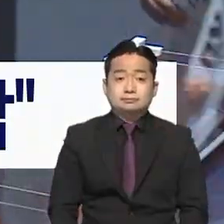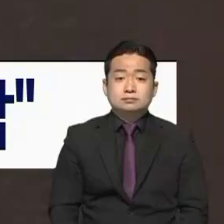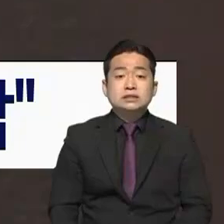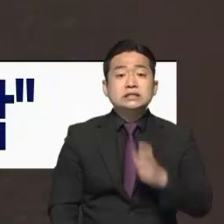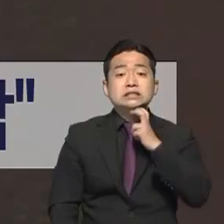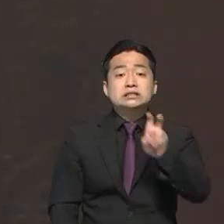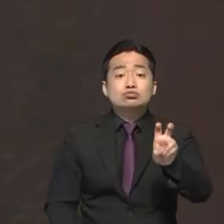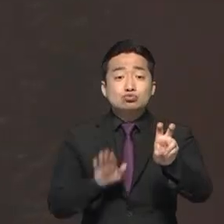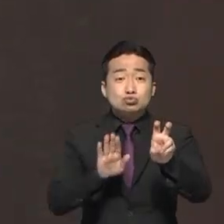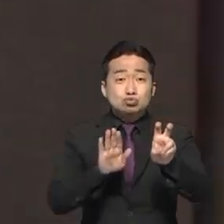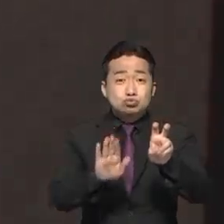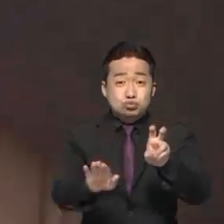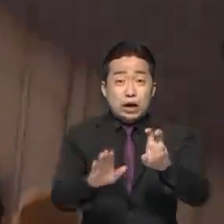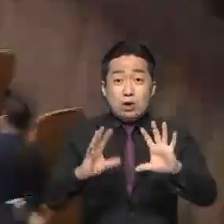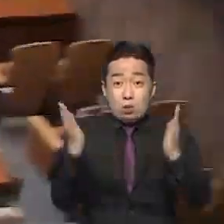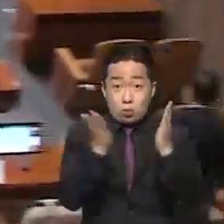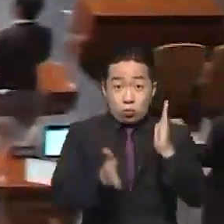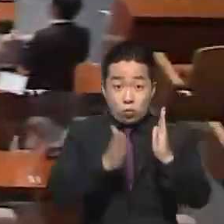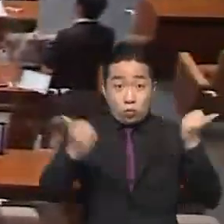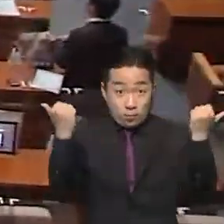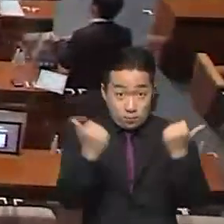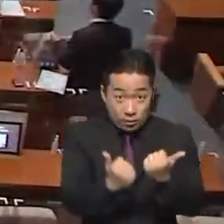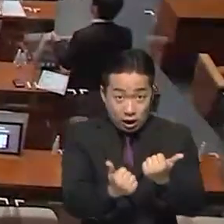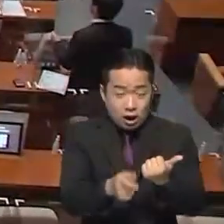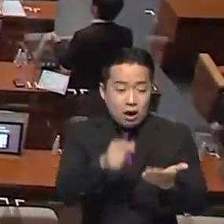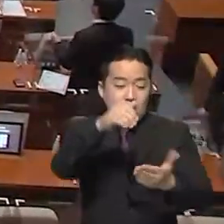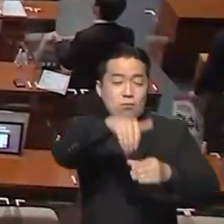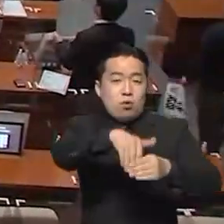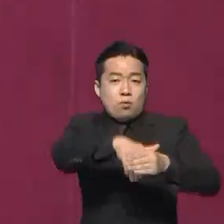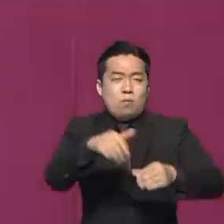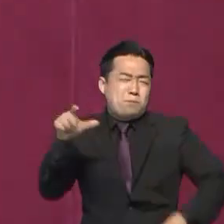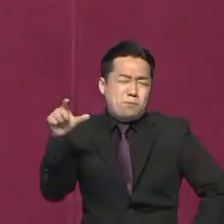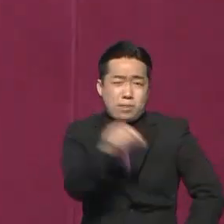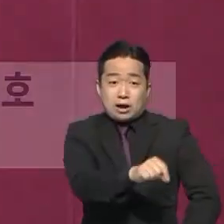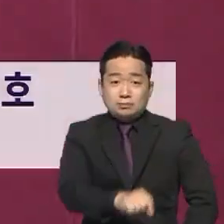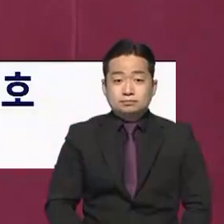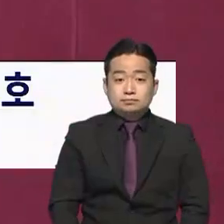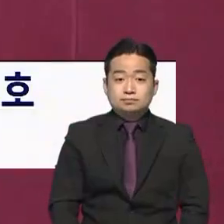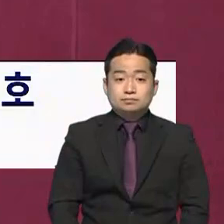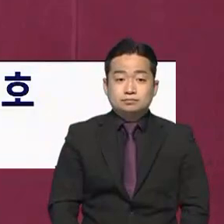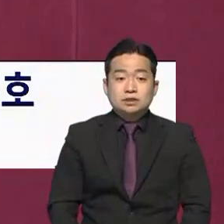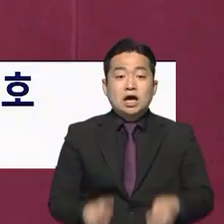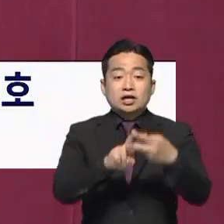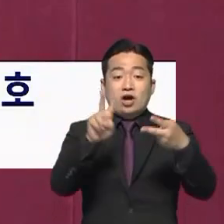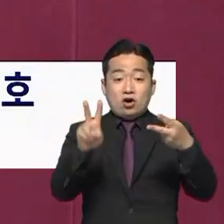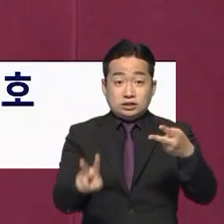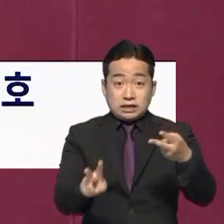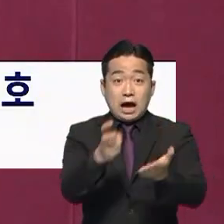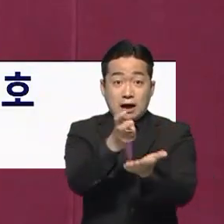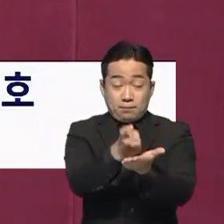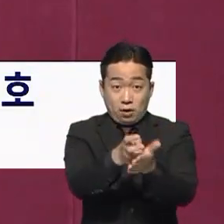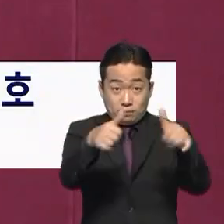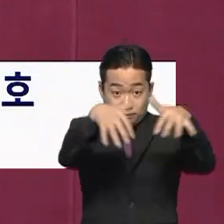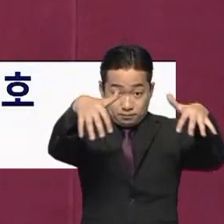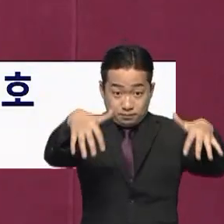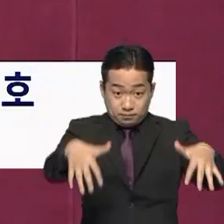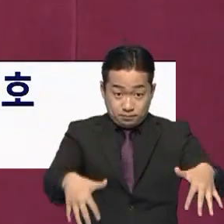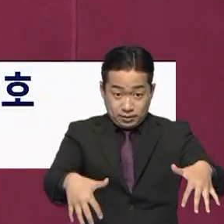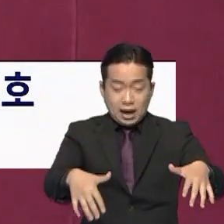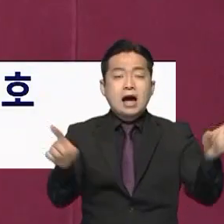분 늦게 열린 본회의에선 속전속결로 표결이 진행됐습니다. 형사사법체계의 일대 개혁을